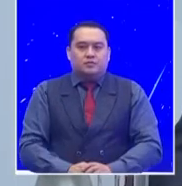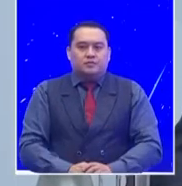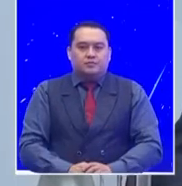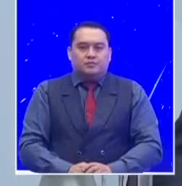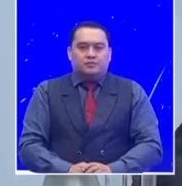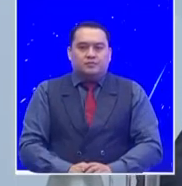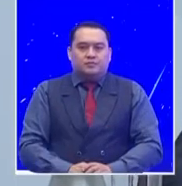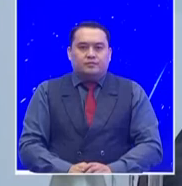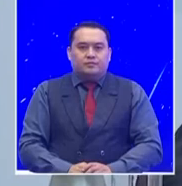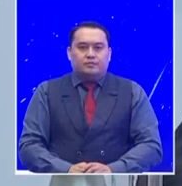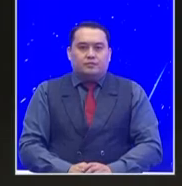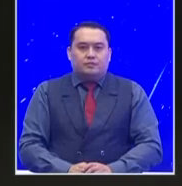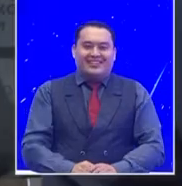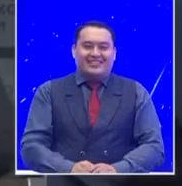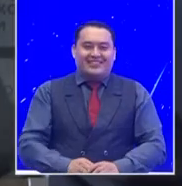союзе.